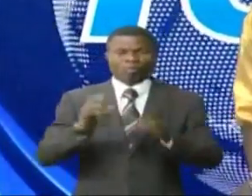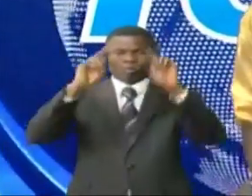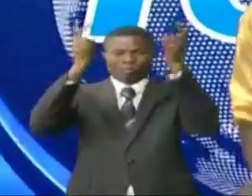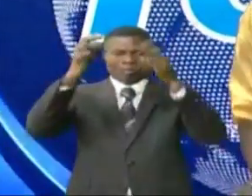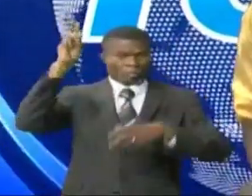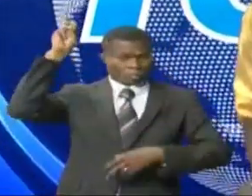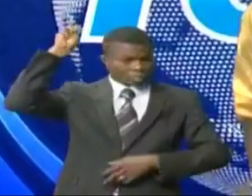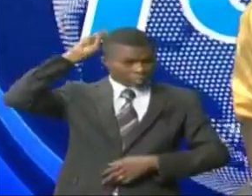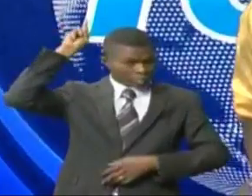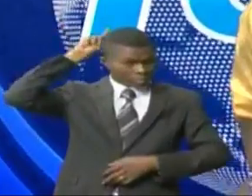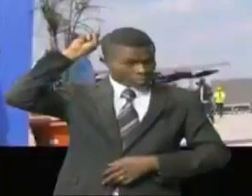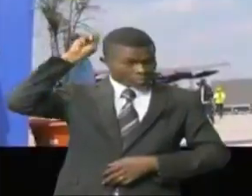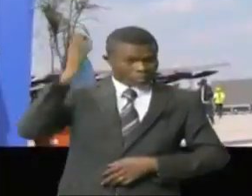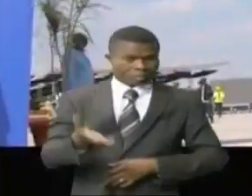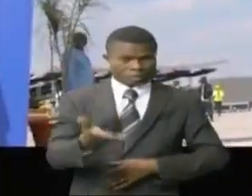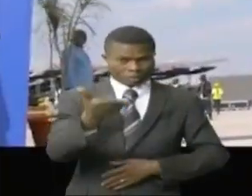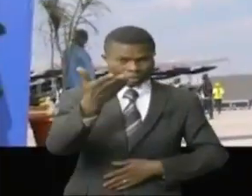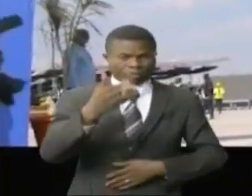Pierre Kibambe-Somoy.